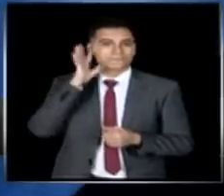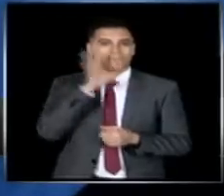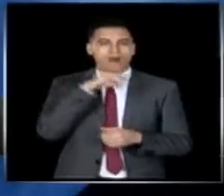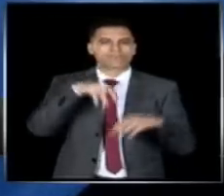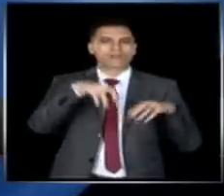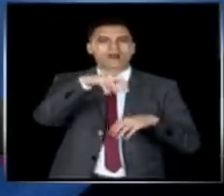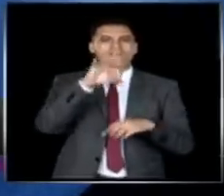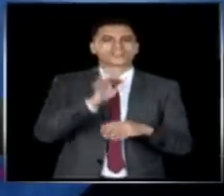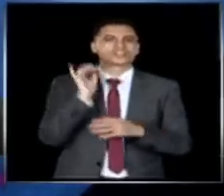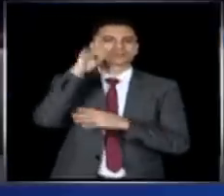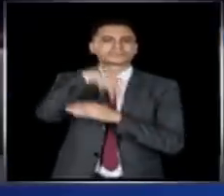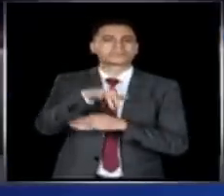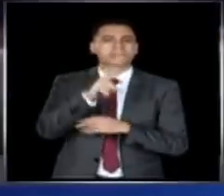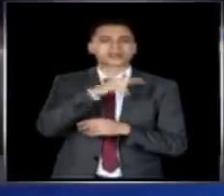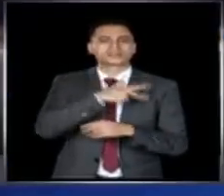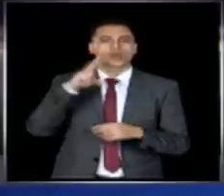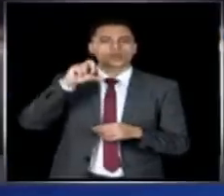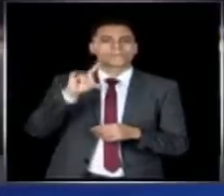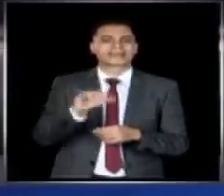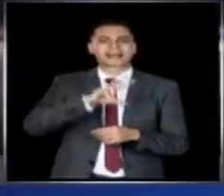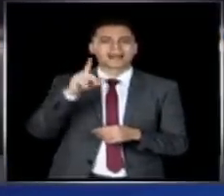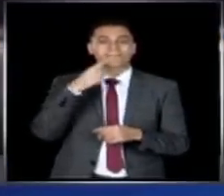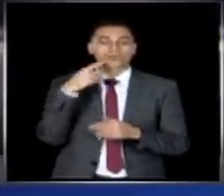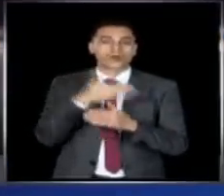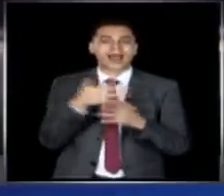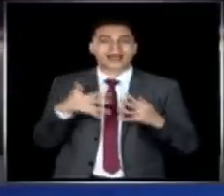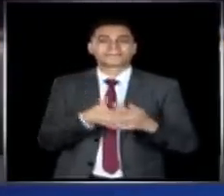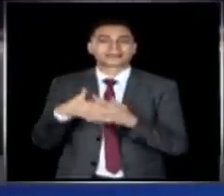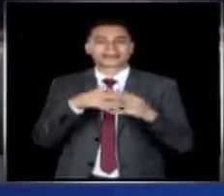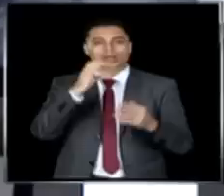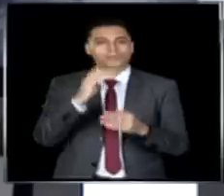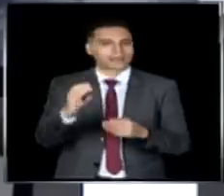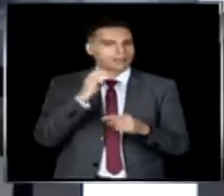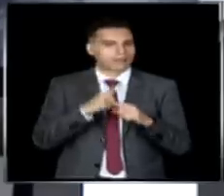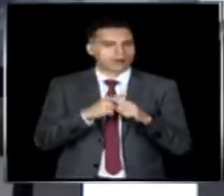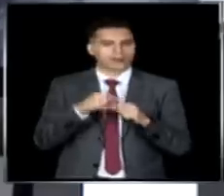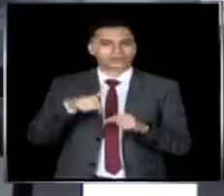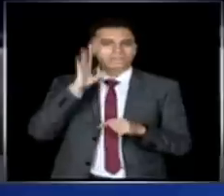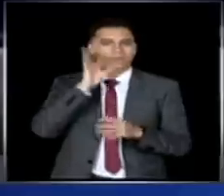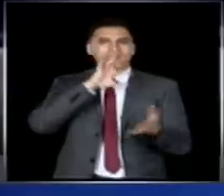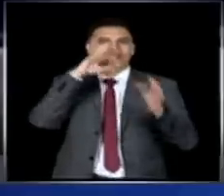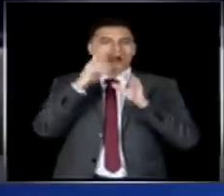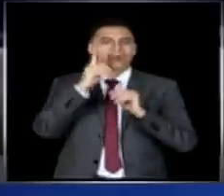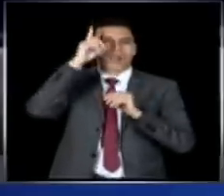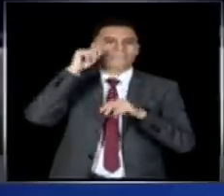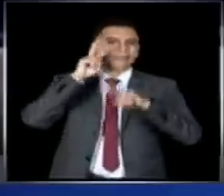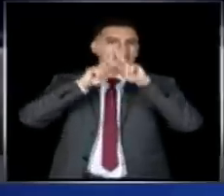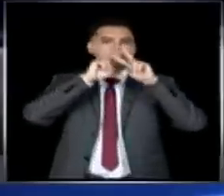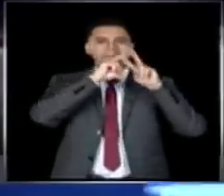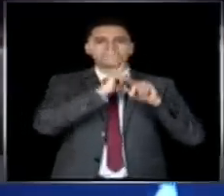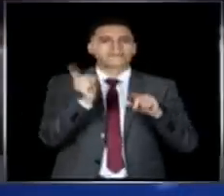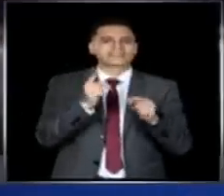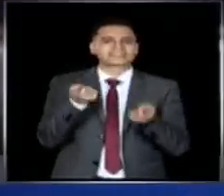اي قاره تقع شلالات تقيله؟ أمريكا الجنوبية. غلط. ما هو الكوكب الذي ليس له أقمار بجانب